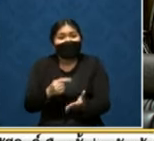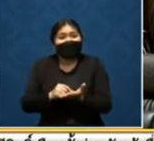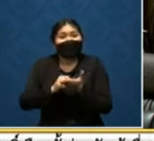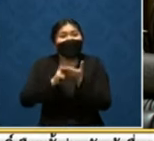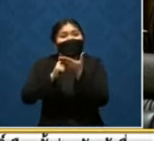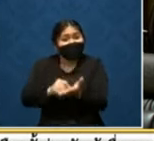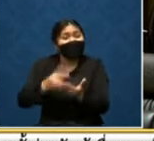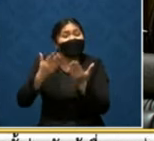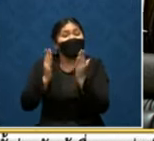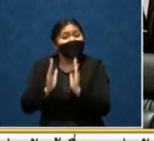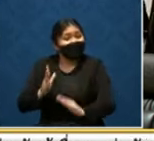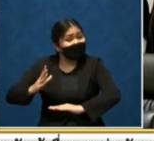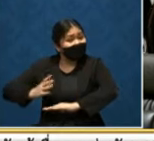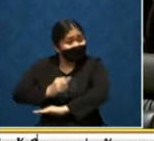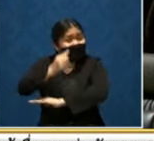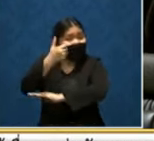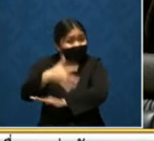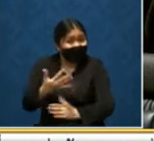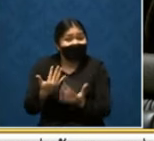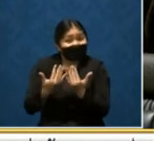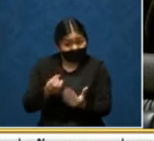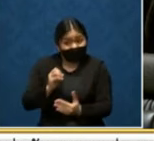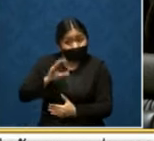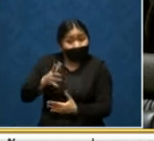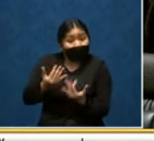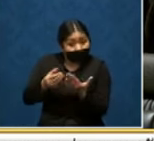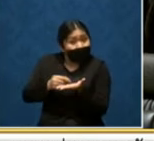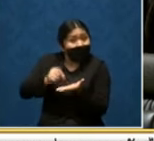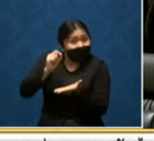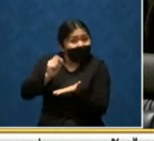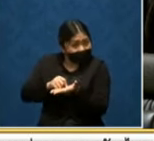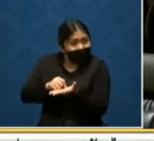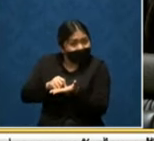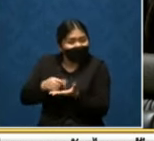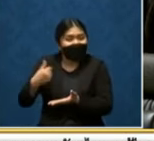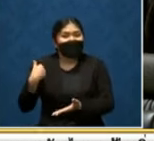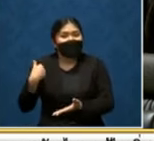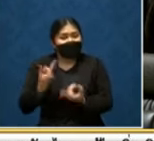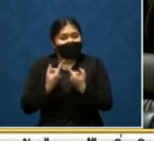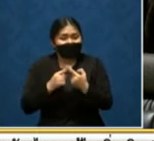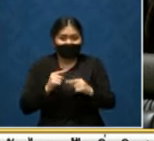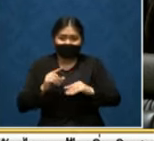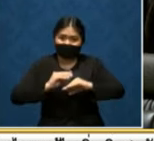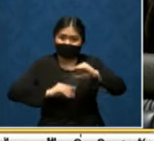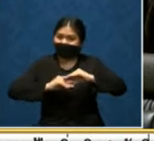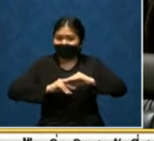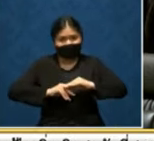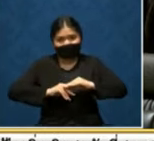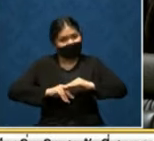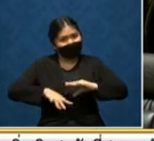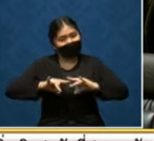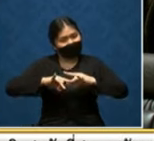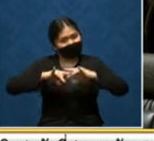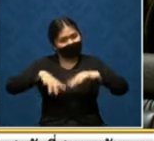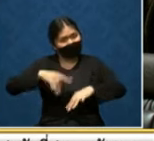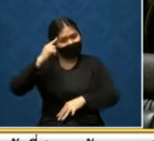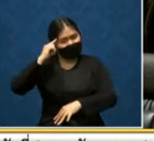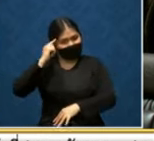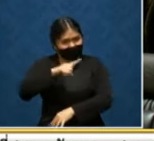ผู้รับเหมาแล้วบอกว่ารอเซ็นอยู่แต่ด้วยความที่ว่าโครงการนี้มันไม่ชอบมาพากลท่าน